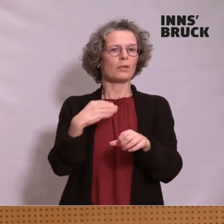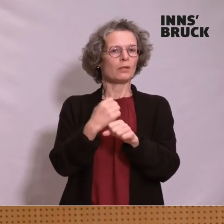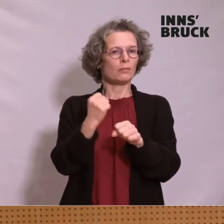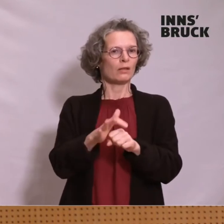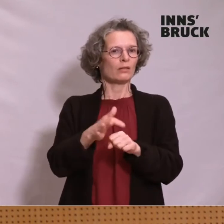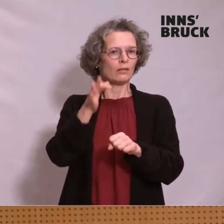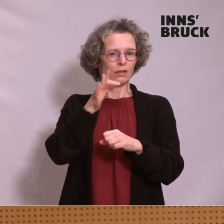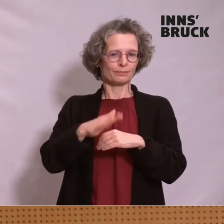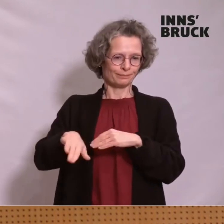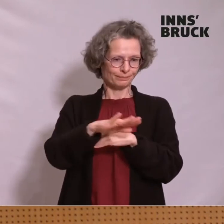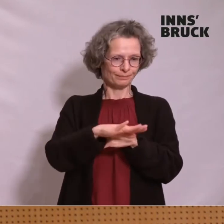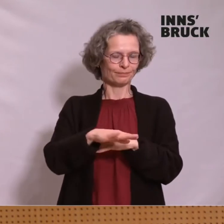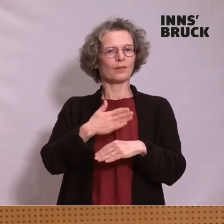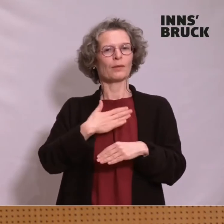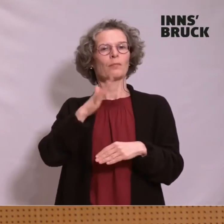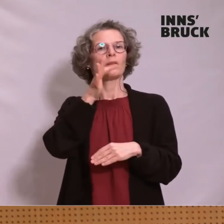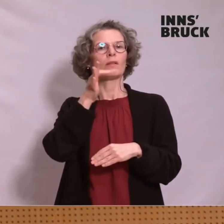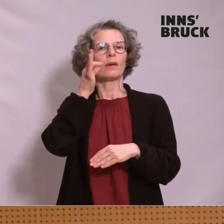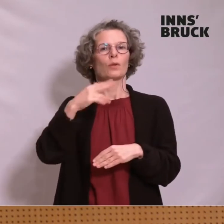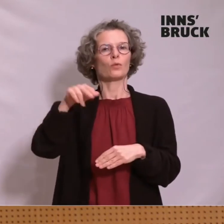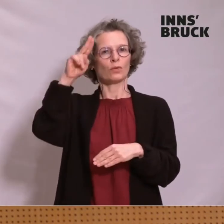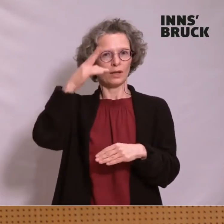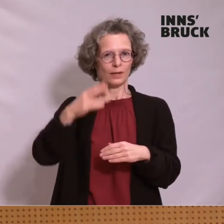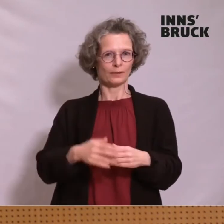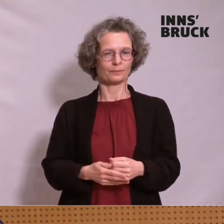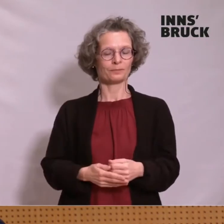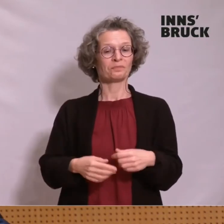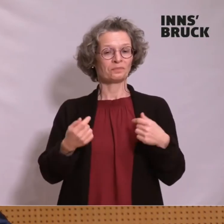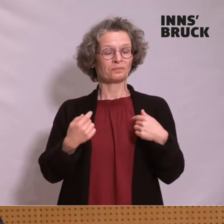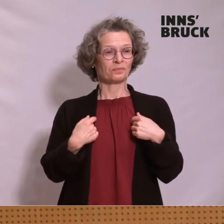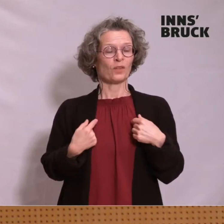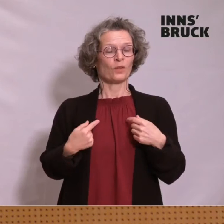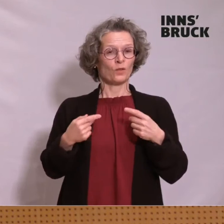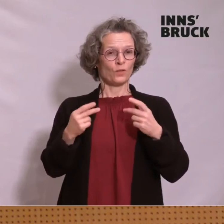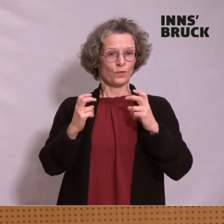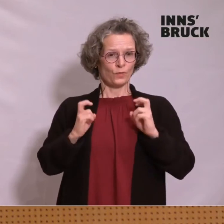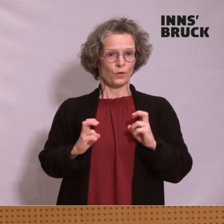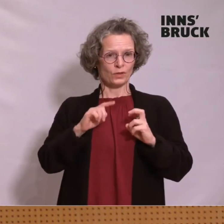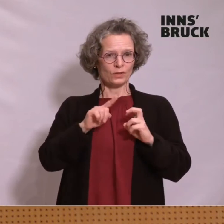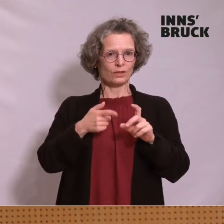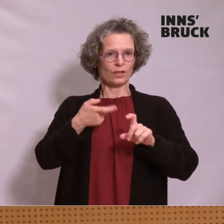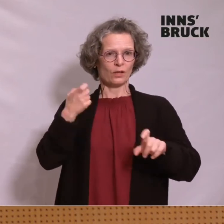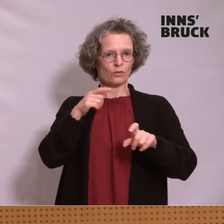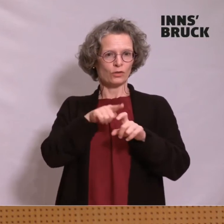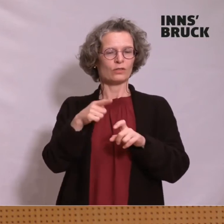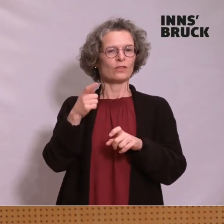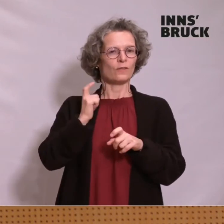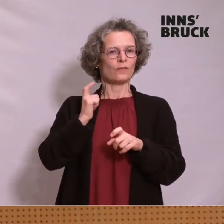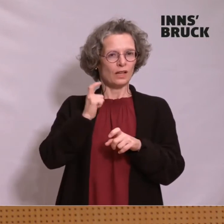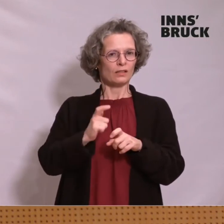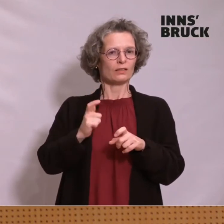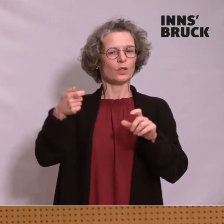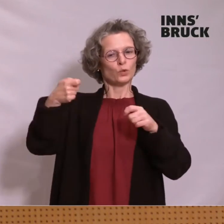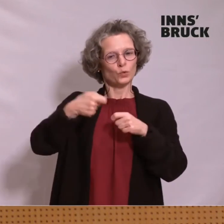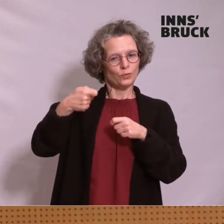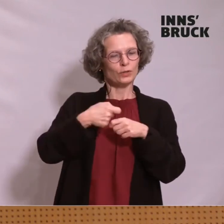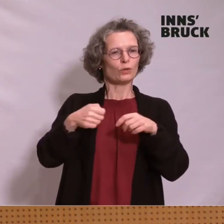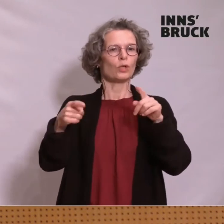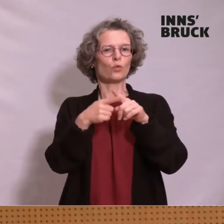meine Damen und Herren. Als Vorsitzender des Ausschusses für Finanzen, Subventionen und Beteiligungen